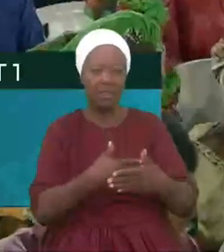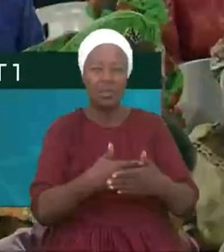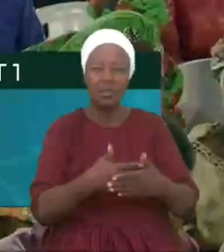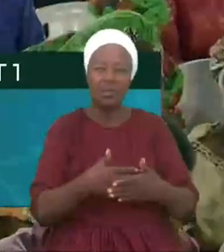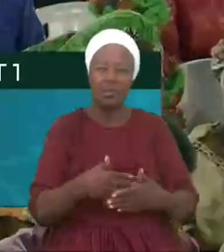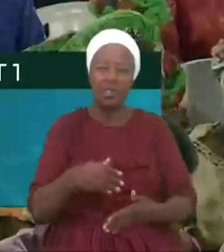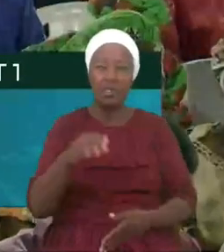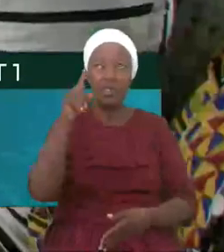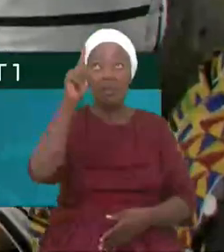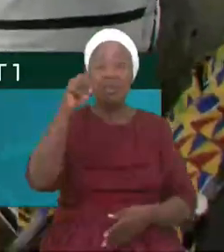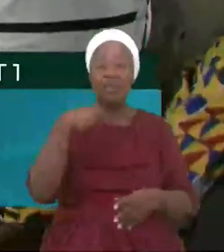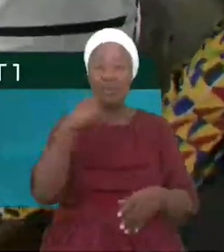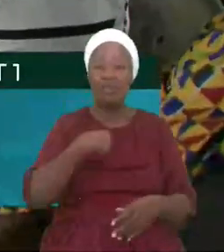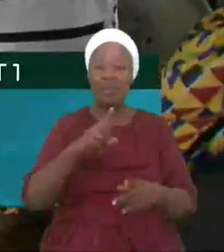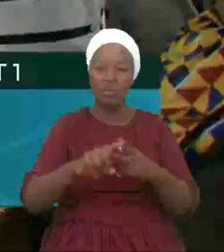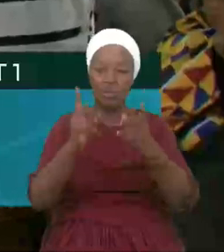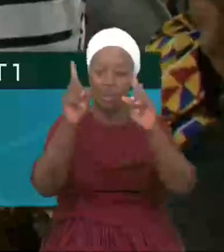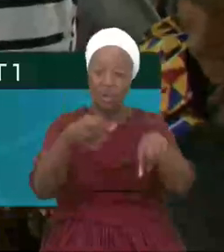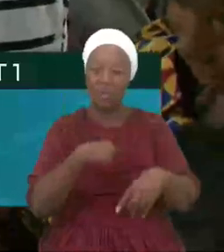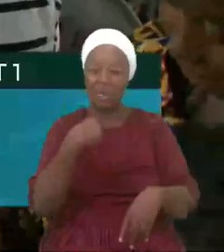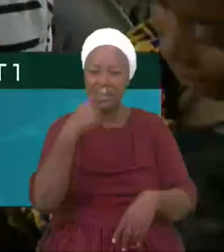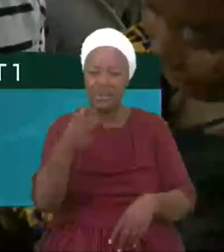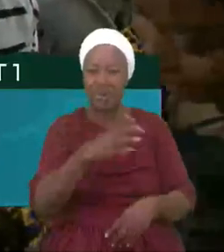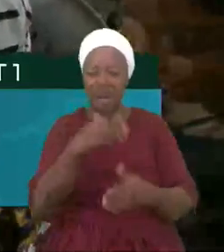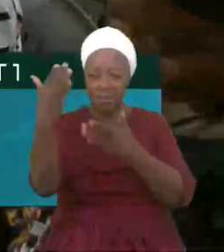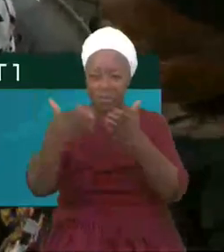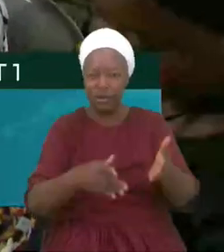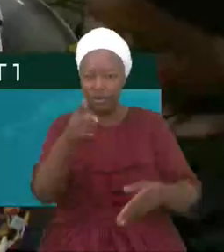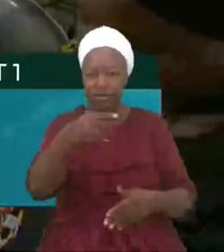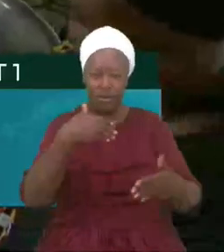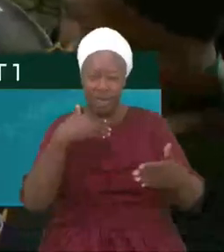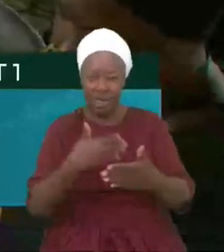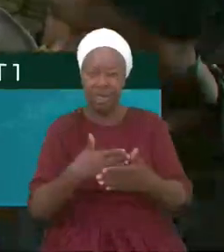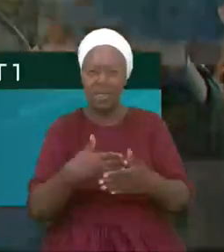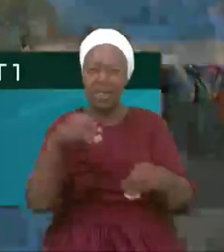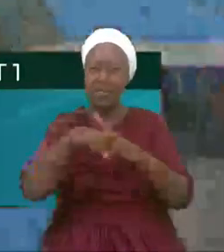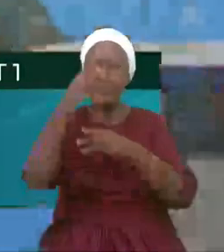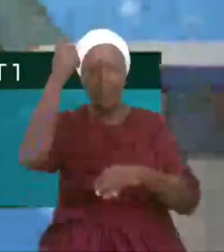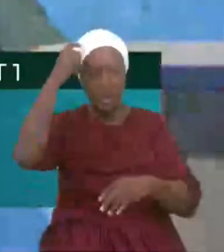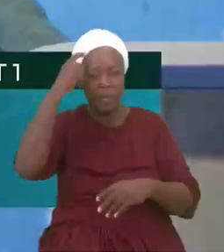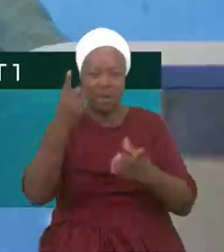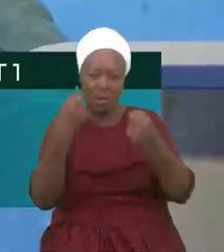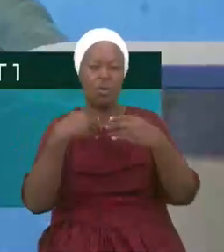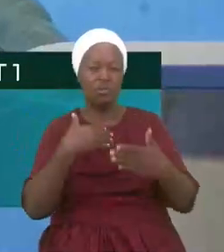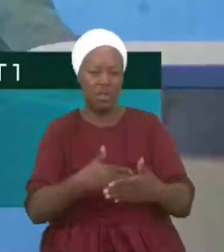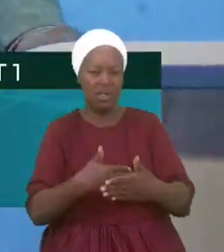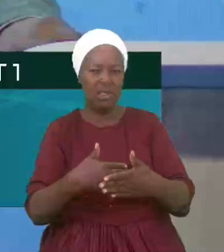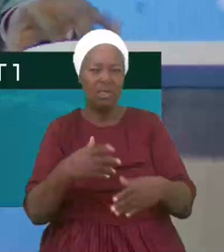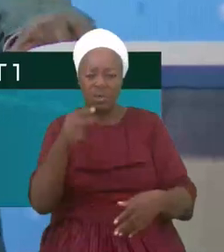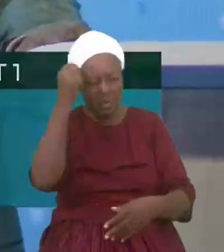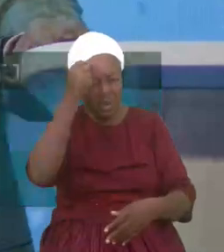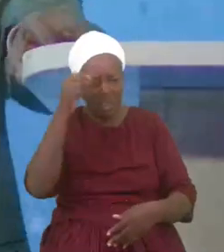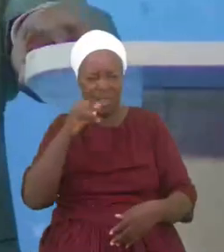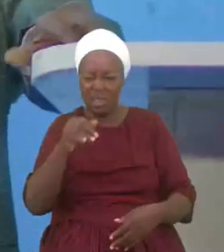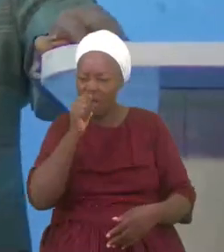déclarer le et faites-les venir il vous dit de venir alors que de vous